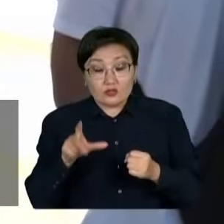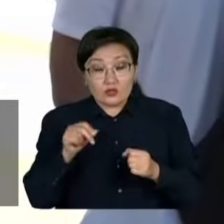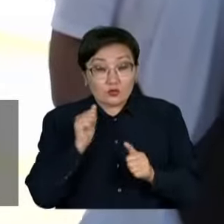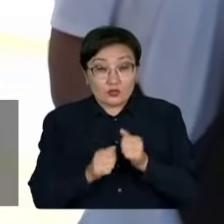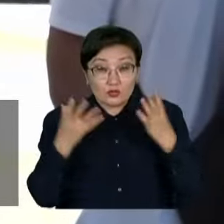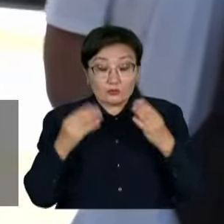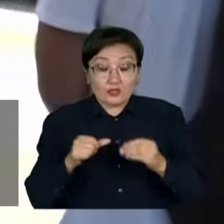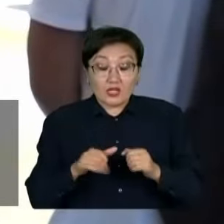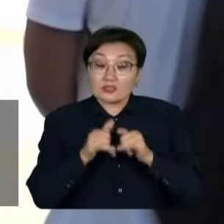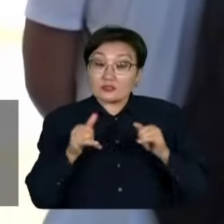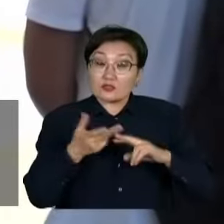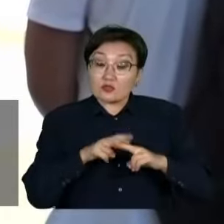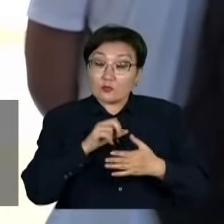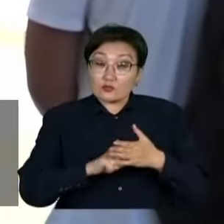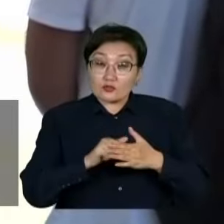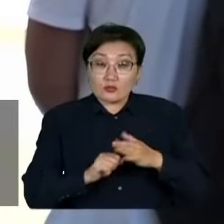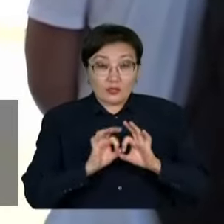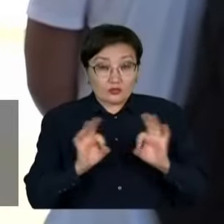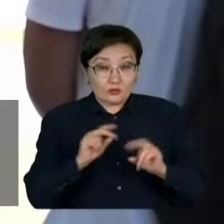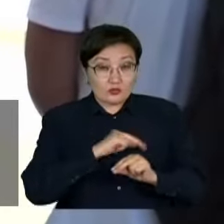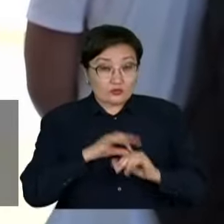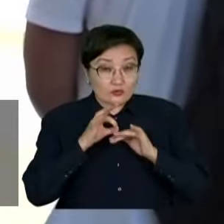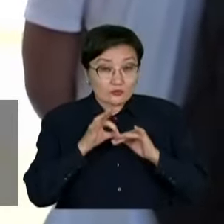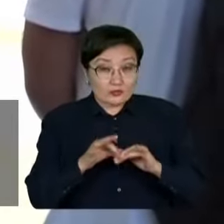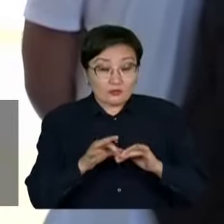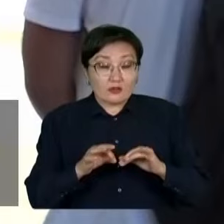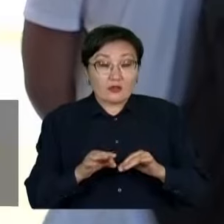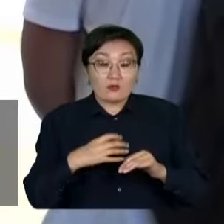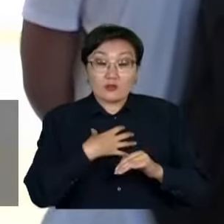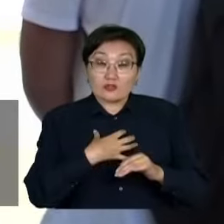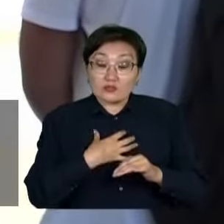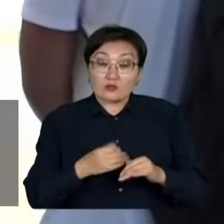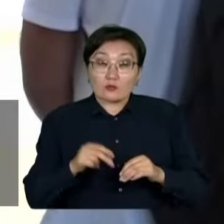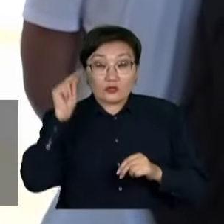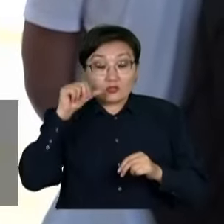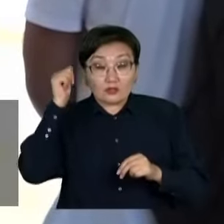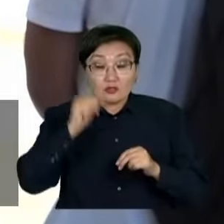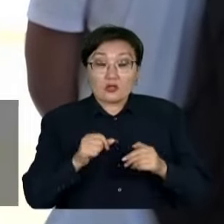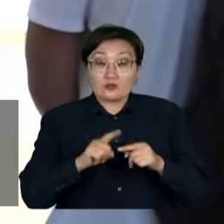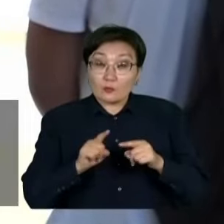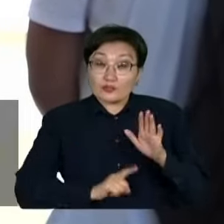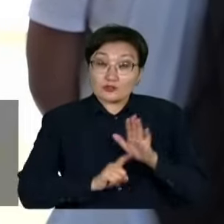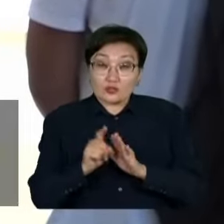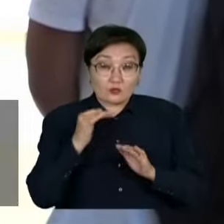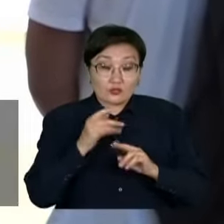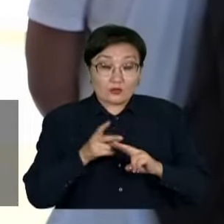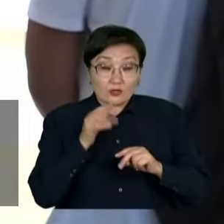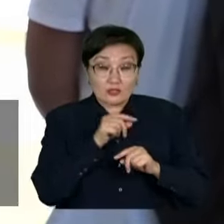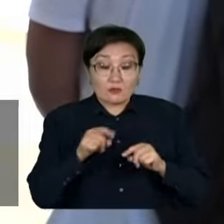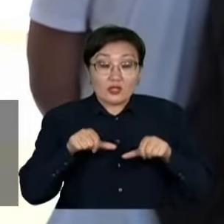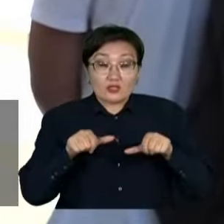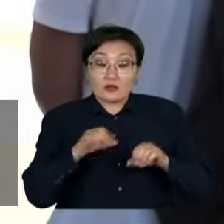күннен күнге артып келеді. Сол себепті түсіндіру жұмыстарын жүргізіп отыру маңызды. Оқу жылы да жақындап қалды. Көбінде осы кезде